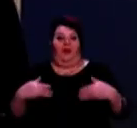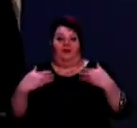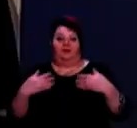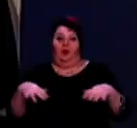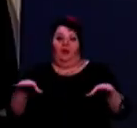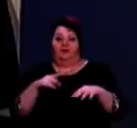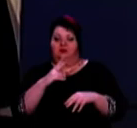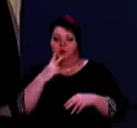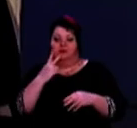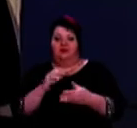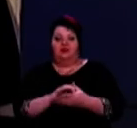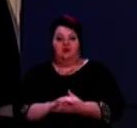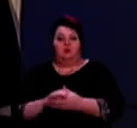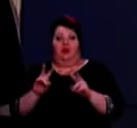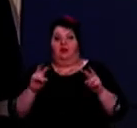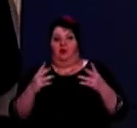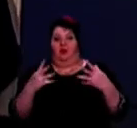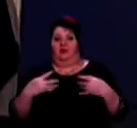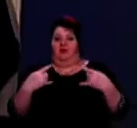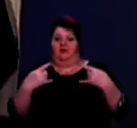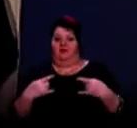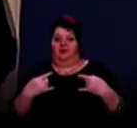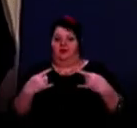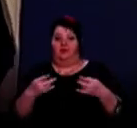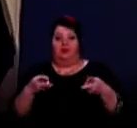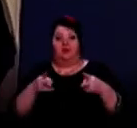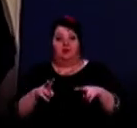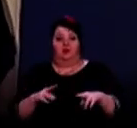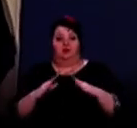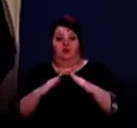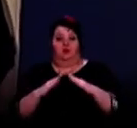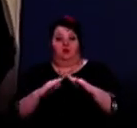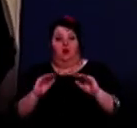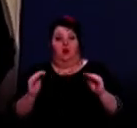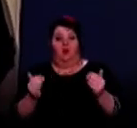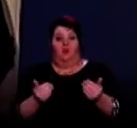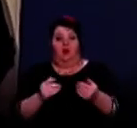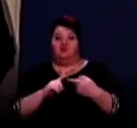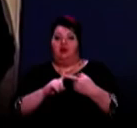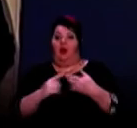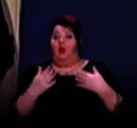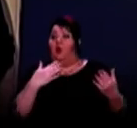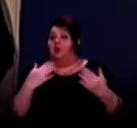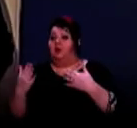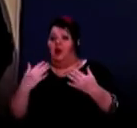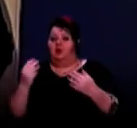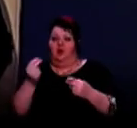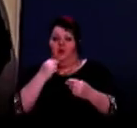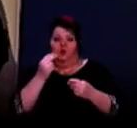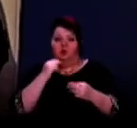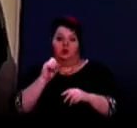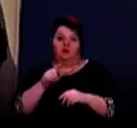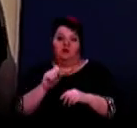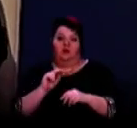Вітаю всіх, хто дивиться «Суспільне. Тема дня» в ефірі. Залишатися вдома, обмежувати соціальні контакти, продукти харчування